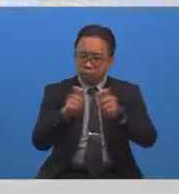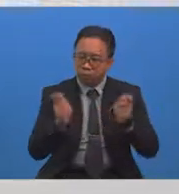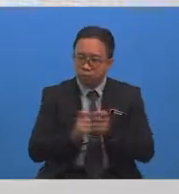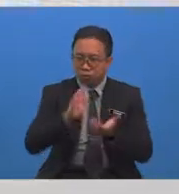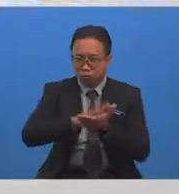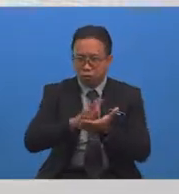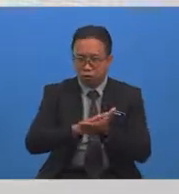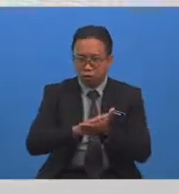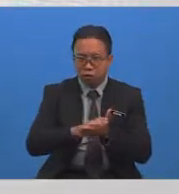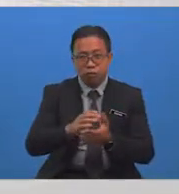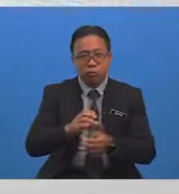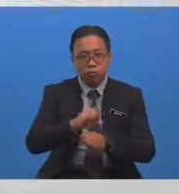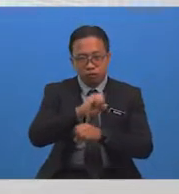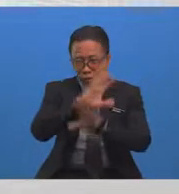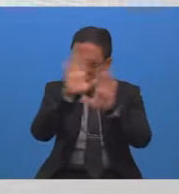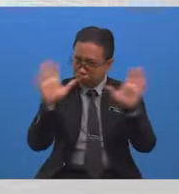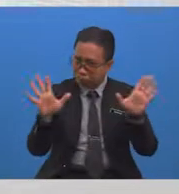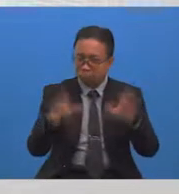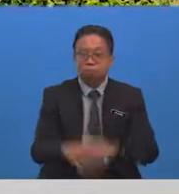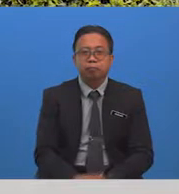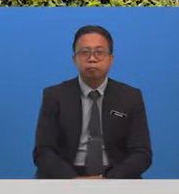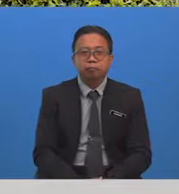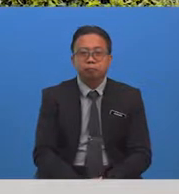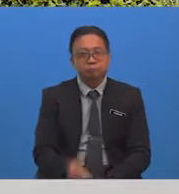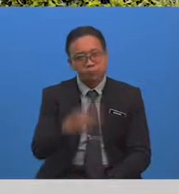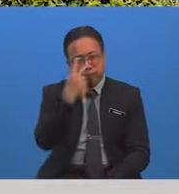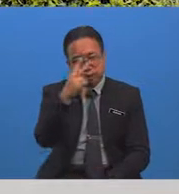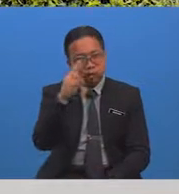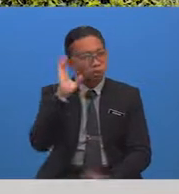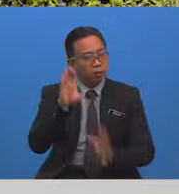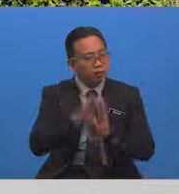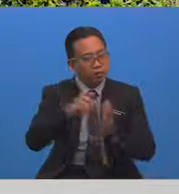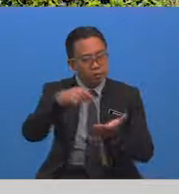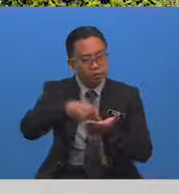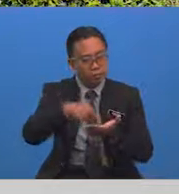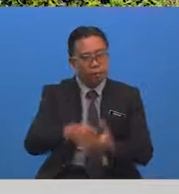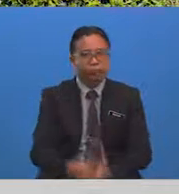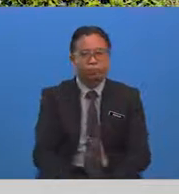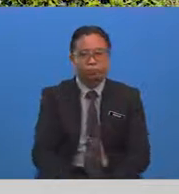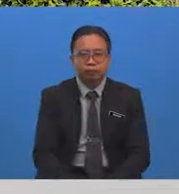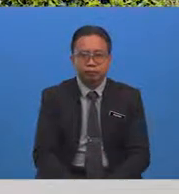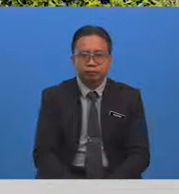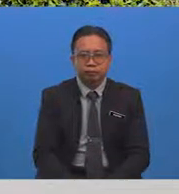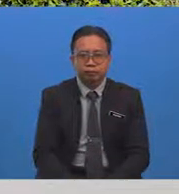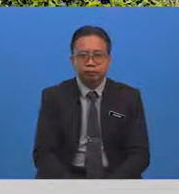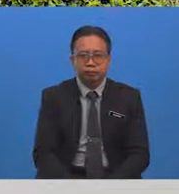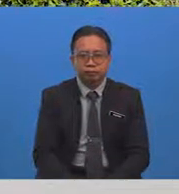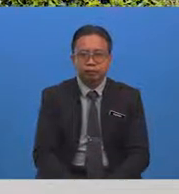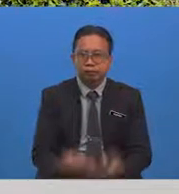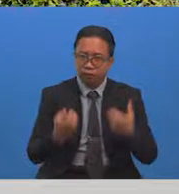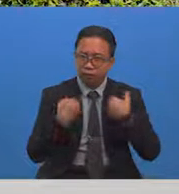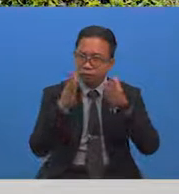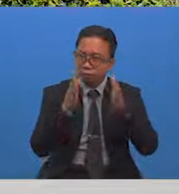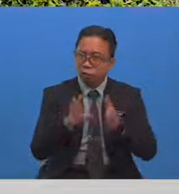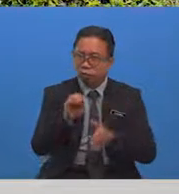selesai seterusnya Mari kita perhatikan gambar situasi berikut beberapa